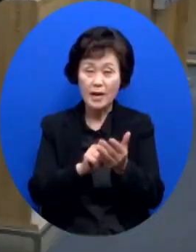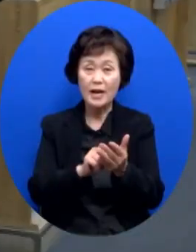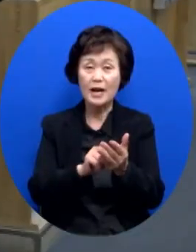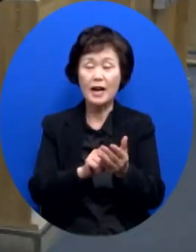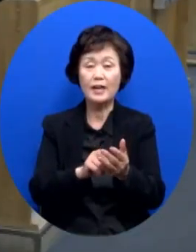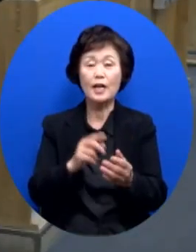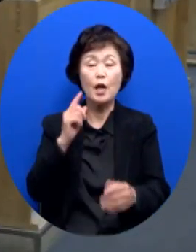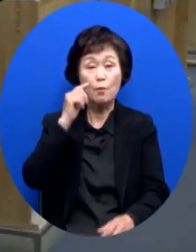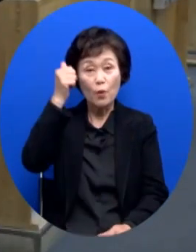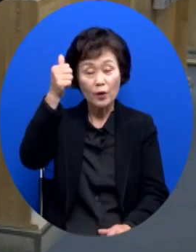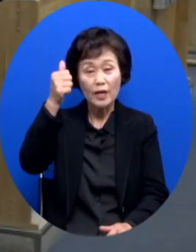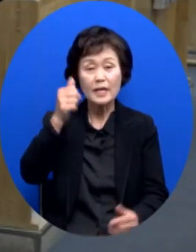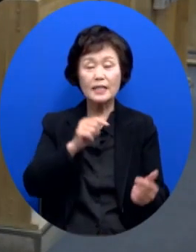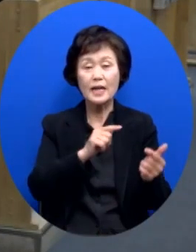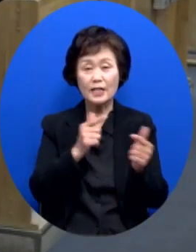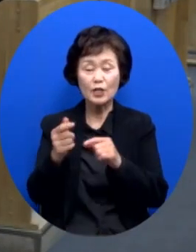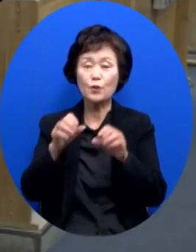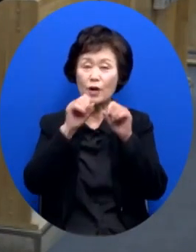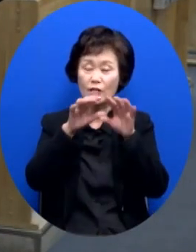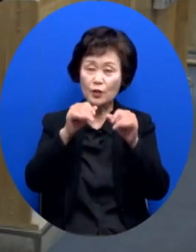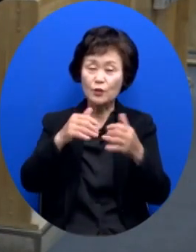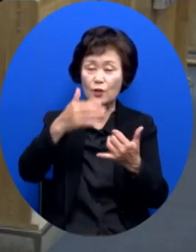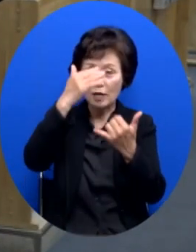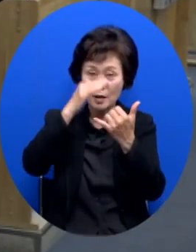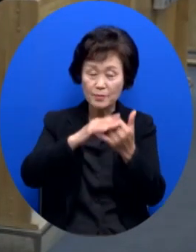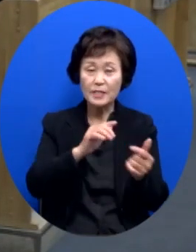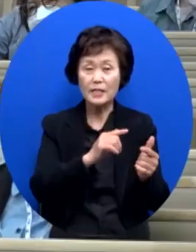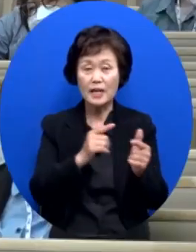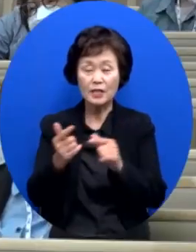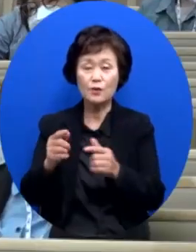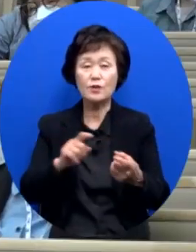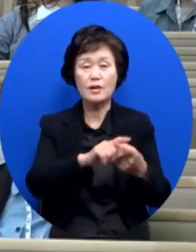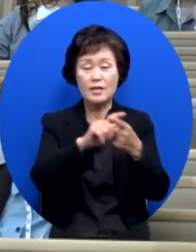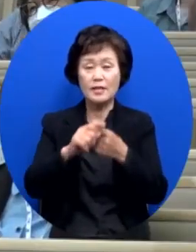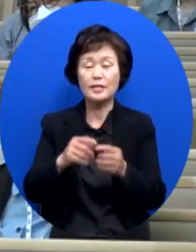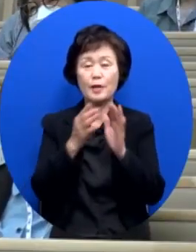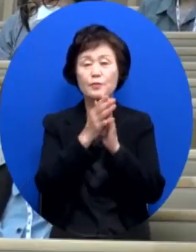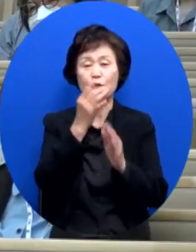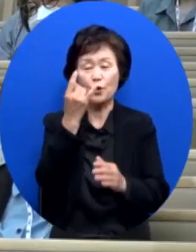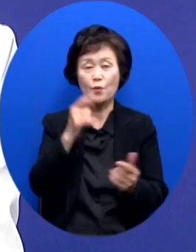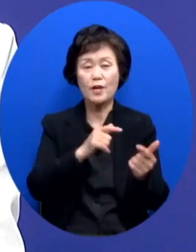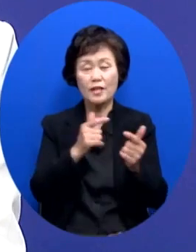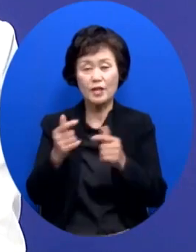목회자 리빌딩, 전도, 다음 세대 루킹, 연합 기도 운동을 진행합니다.